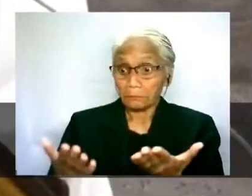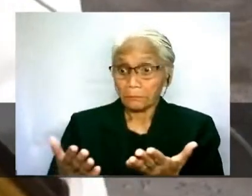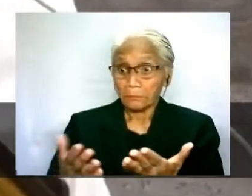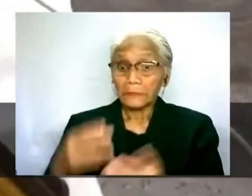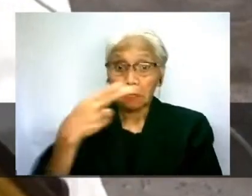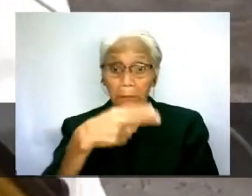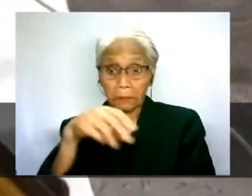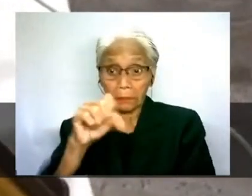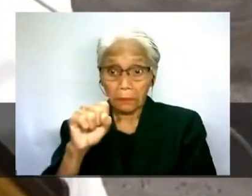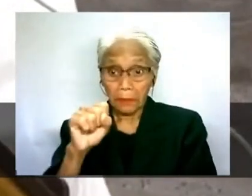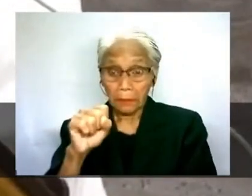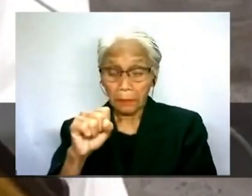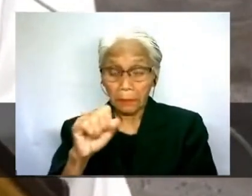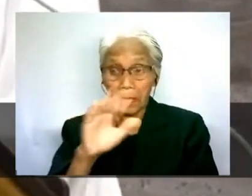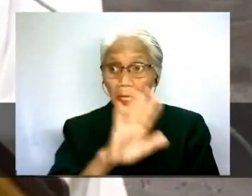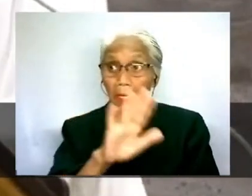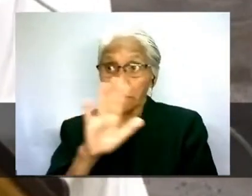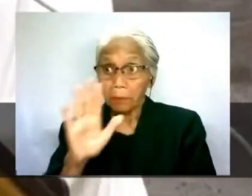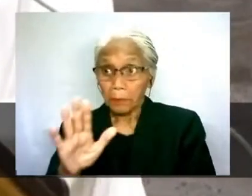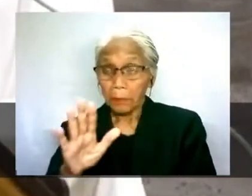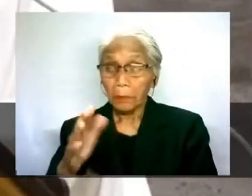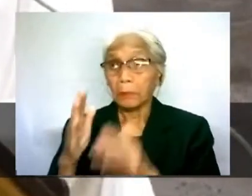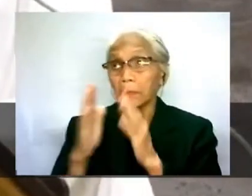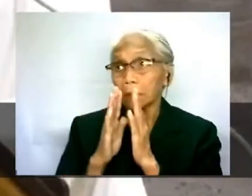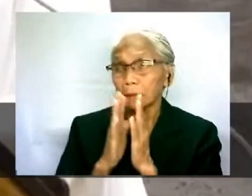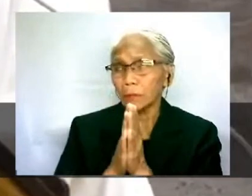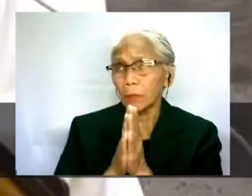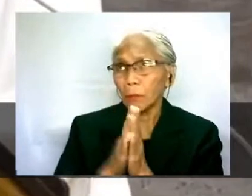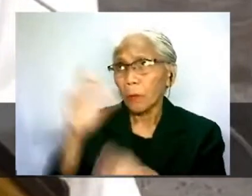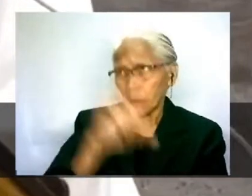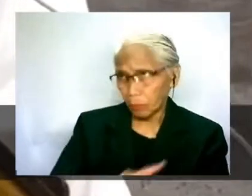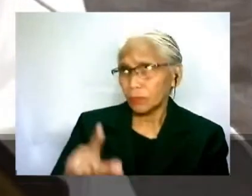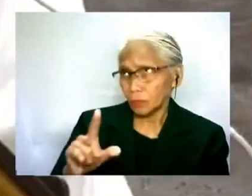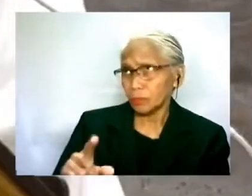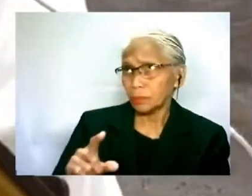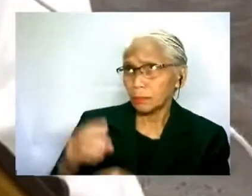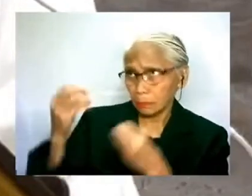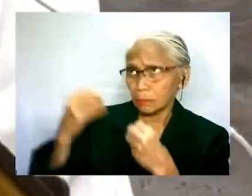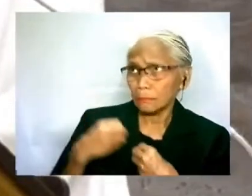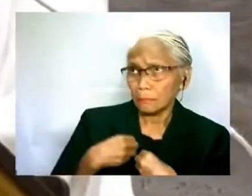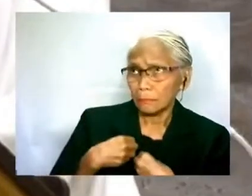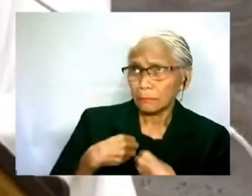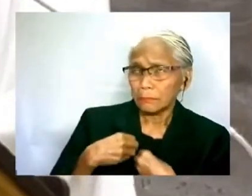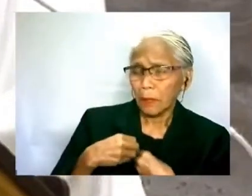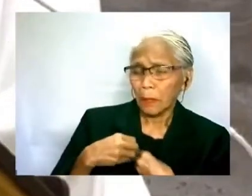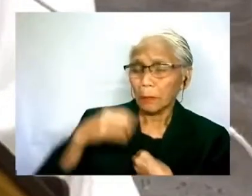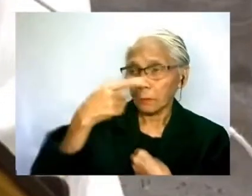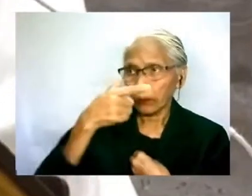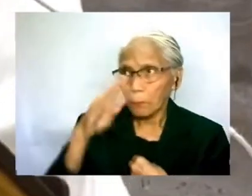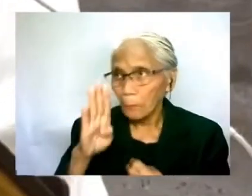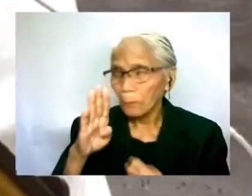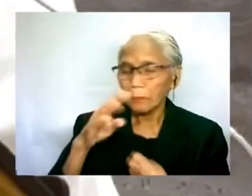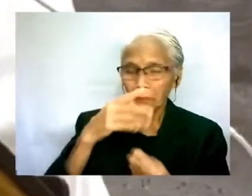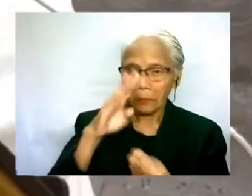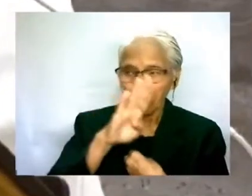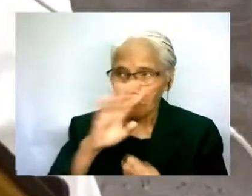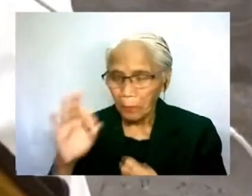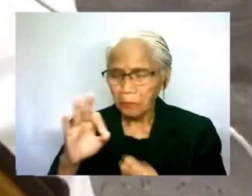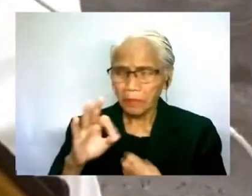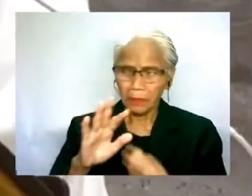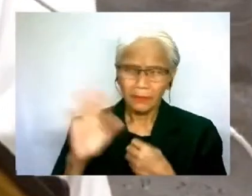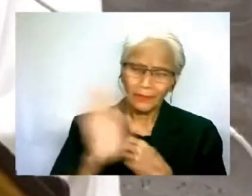ang pinagdarasal mo agad, boyfriend o girlfriend. Huwag muna yan, no? Baka sinasabi ng Diyos sa'yo,